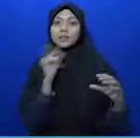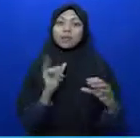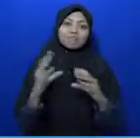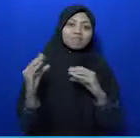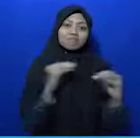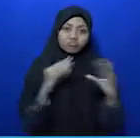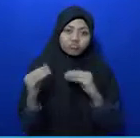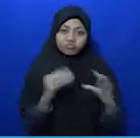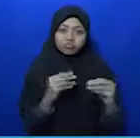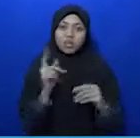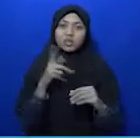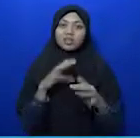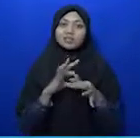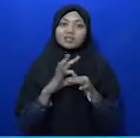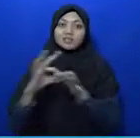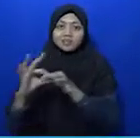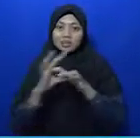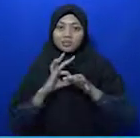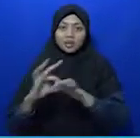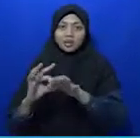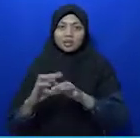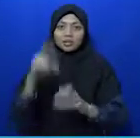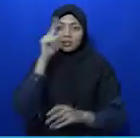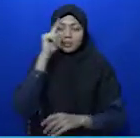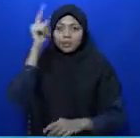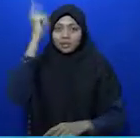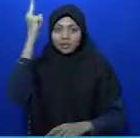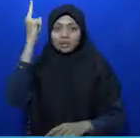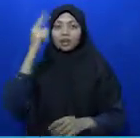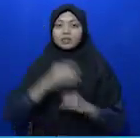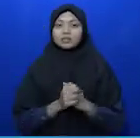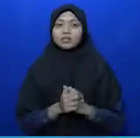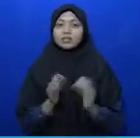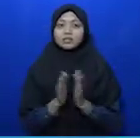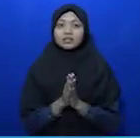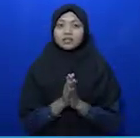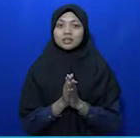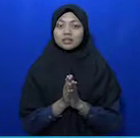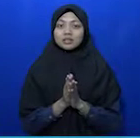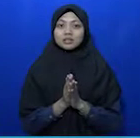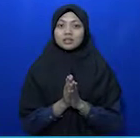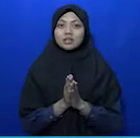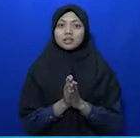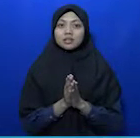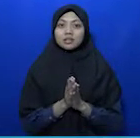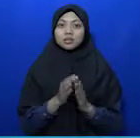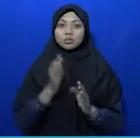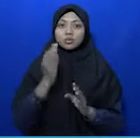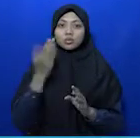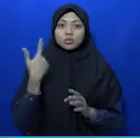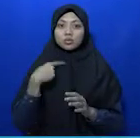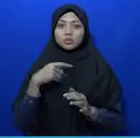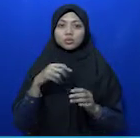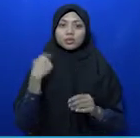dalam perundingan itu melibatkan pihak pemerintah itu di Jakarta Saham Spita gitu ya. Waktu itu sebagai Menteri Pertambangan.